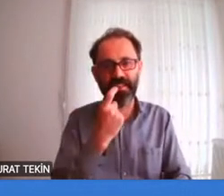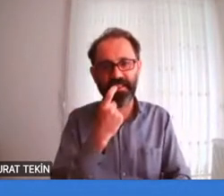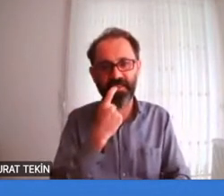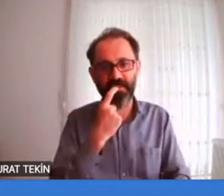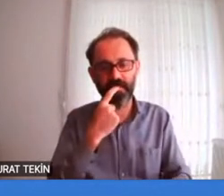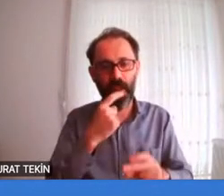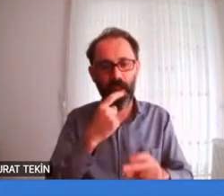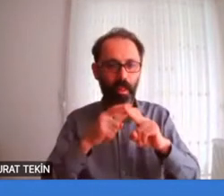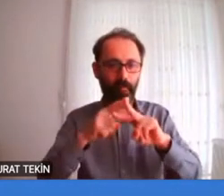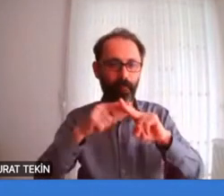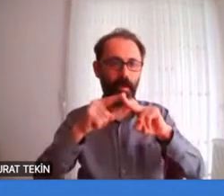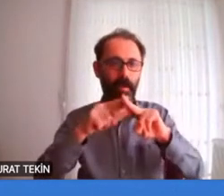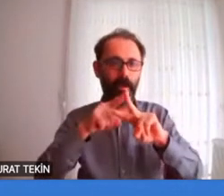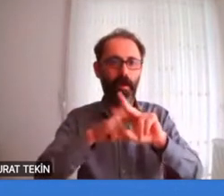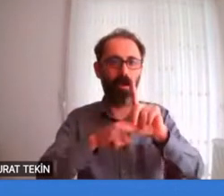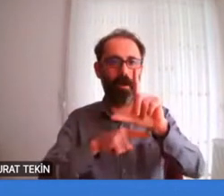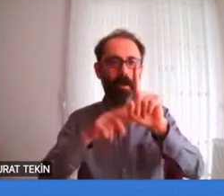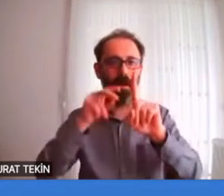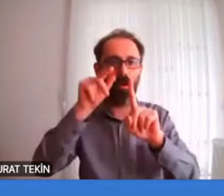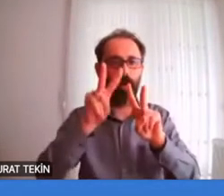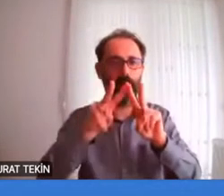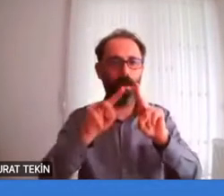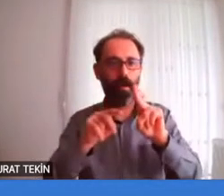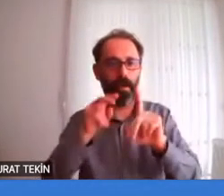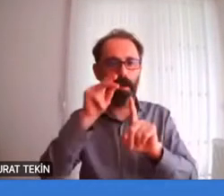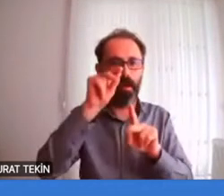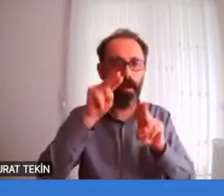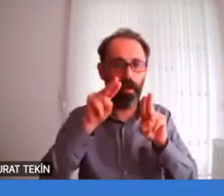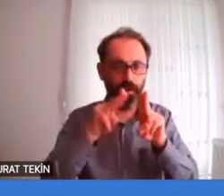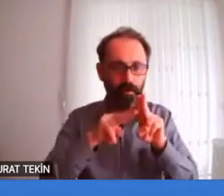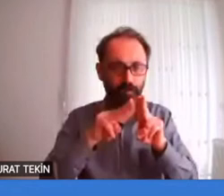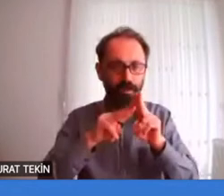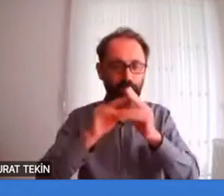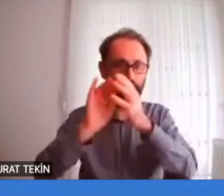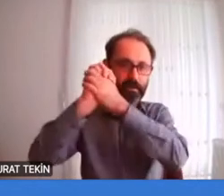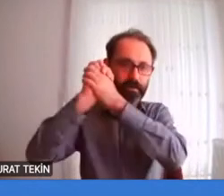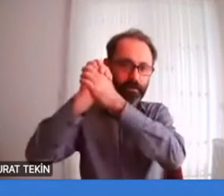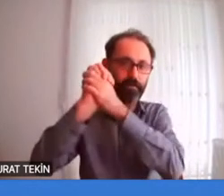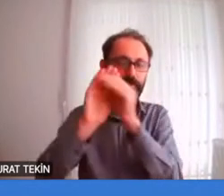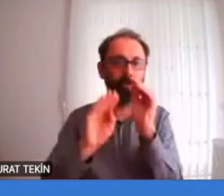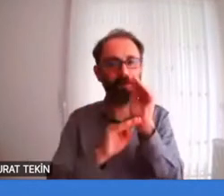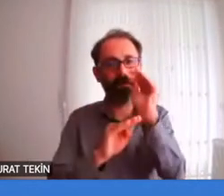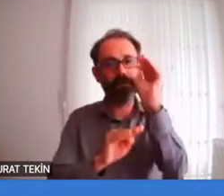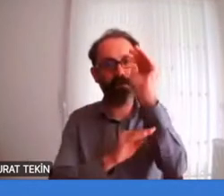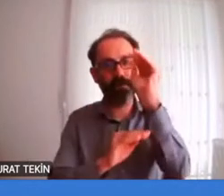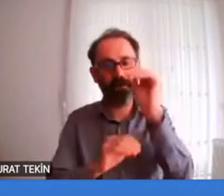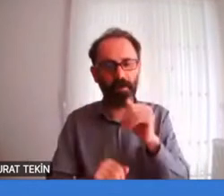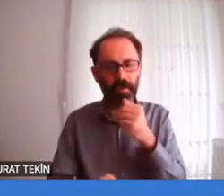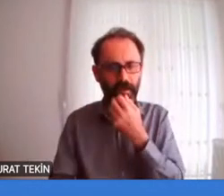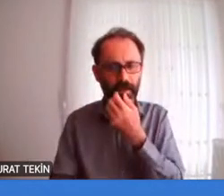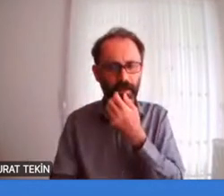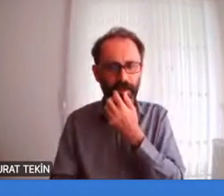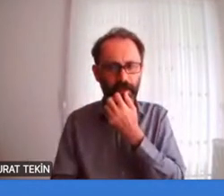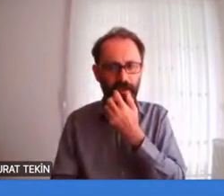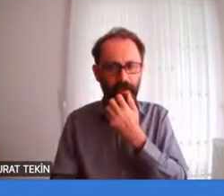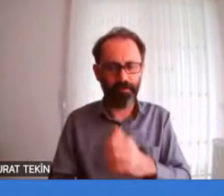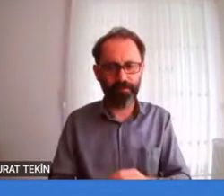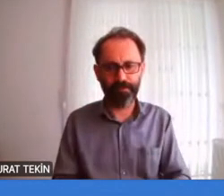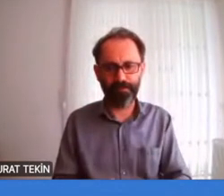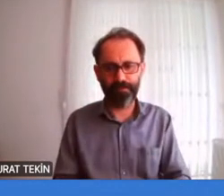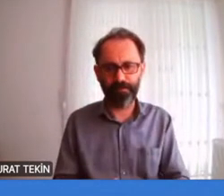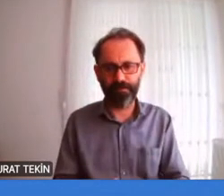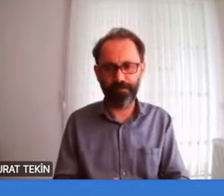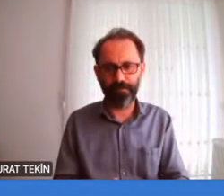yaşadı. Bence onun görüşü ve Berfin'in görüşü de biraz enteresan olabilir. Bir de aslında hocam